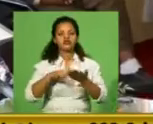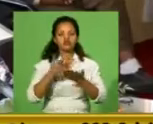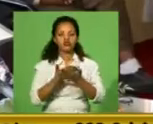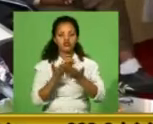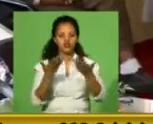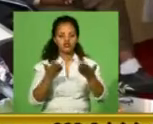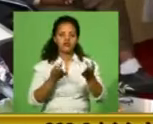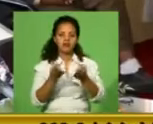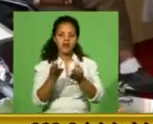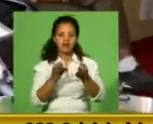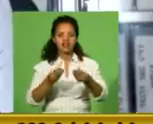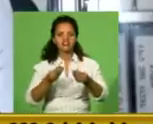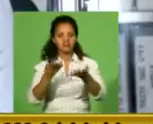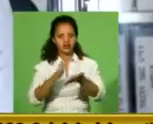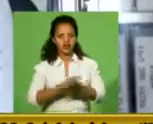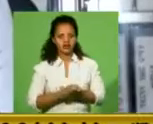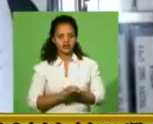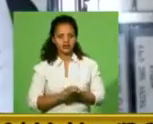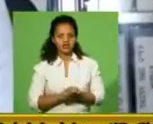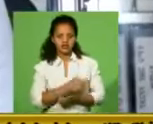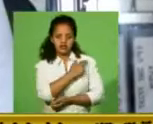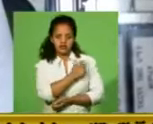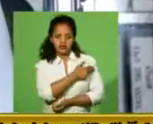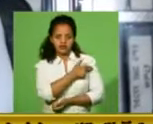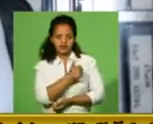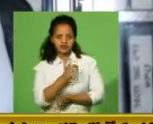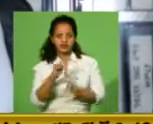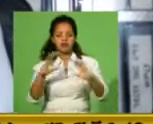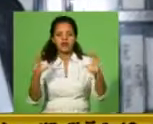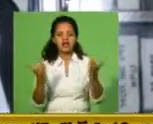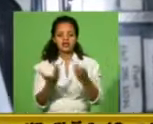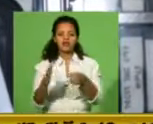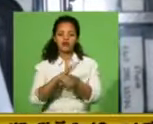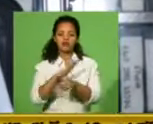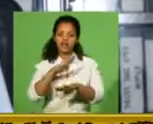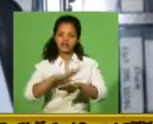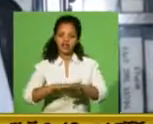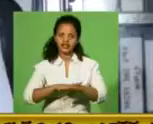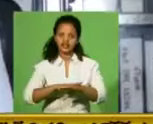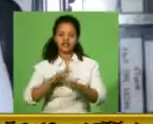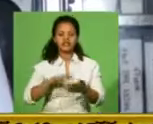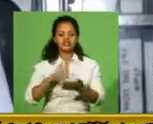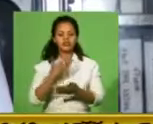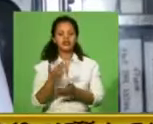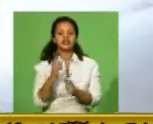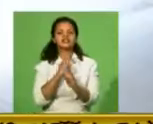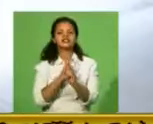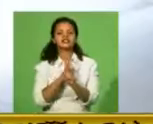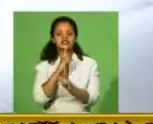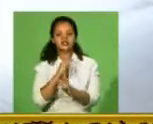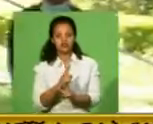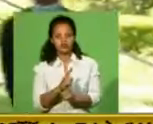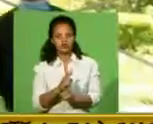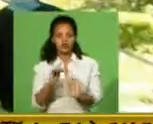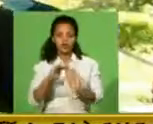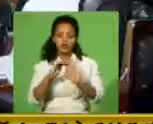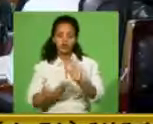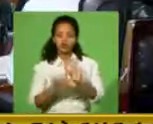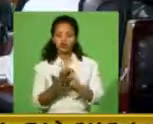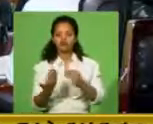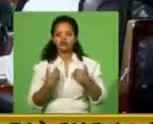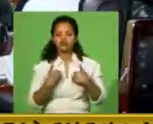ጉዳዮችም ማብራሪያ ሰጥተዋል። ህክምና ማዕከል ማሟላት ላይ ያው የተነሳው ነገር ትክክል ነው። የሚጎሉ ነገሮች አሉ።